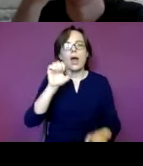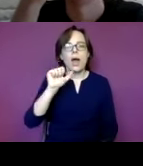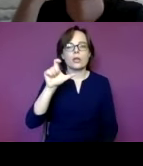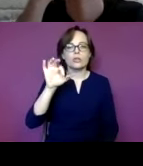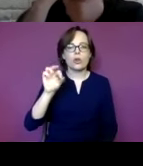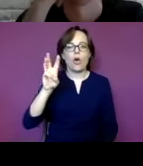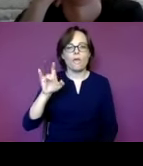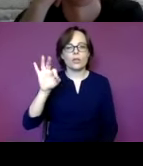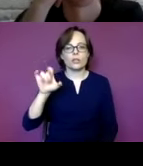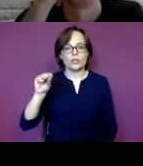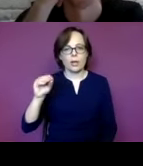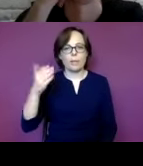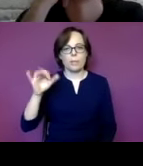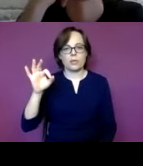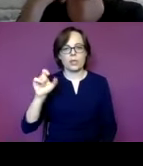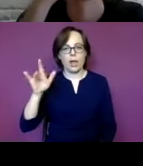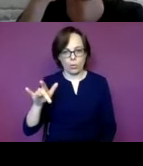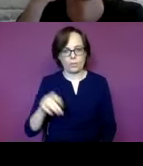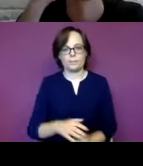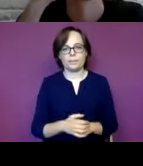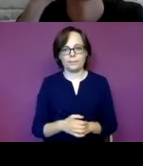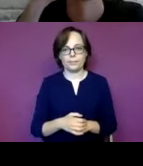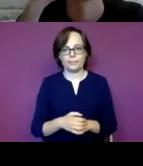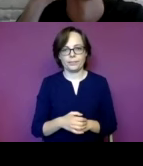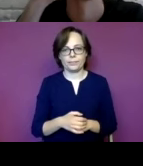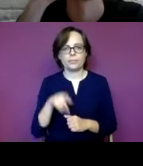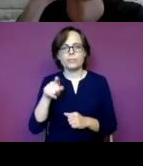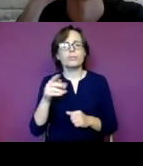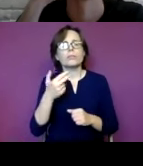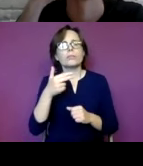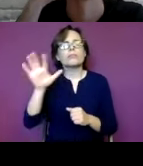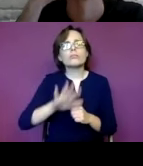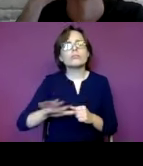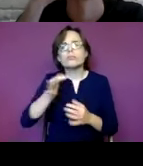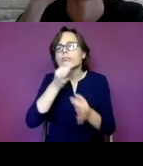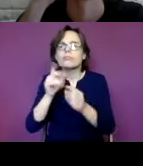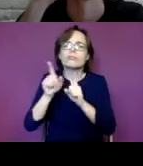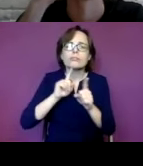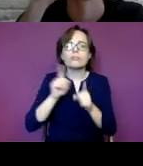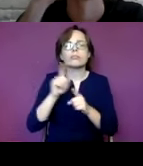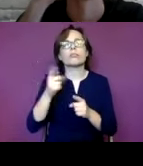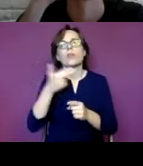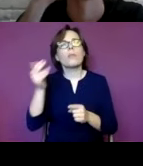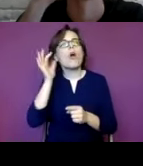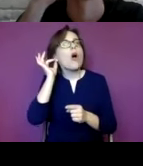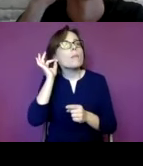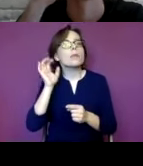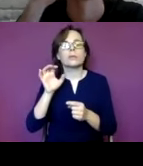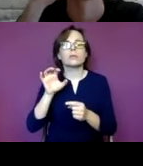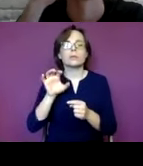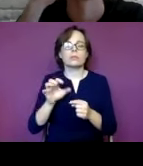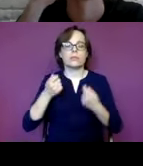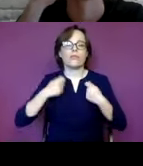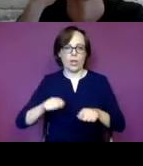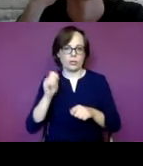co też oczywiście pewnie dzisiaj będziemy o tym dyskutować. Drugą prelegentką jest pani Dorota Ruta